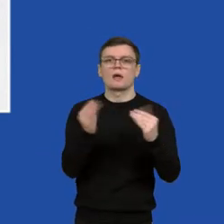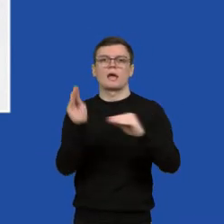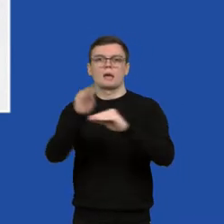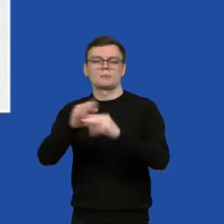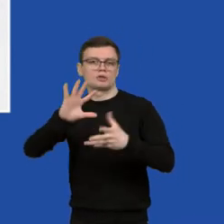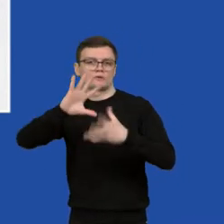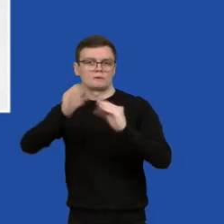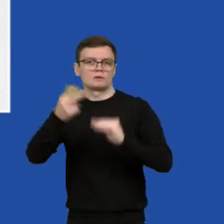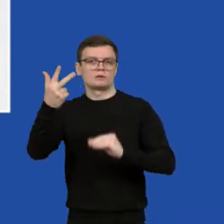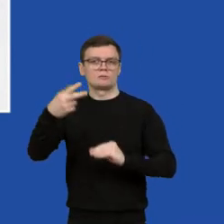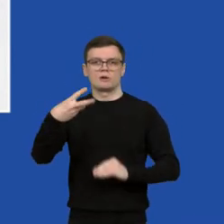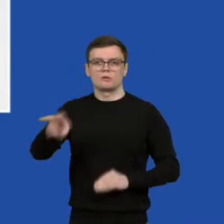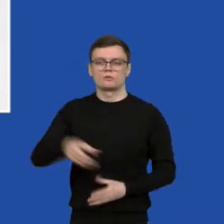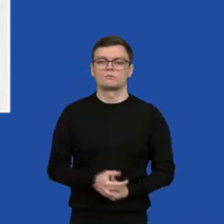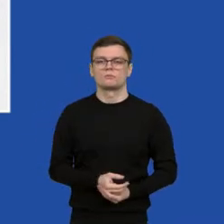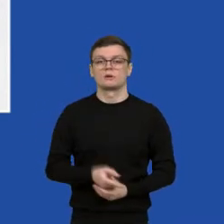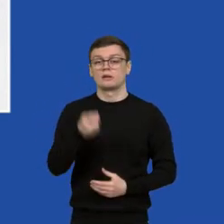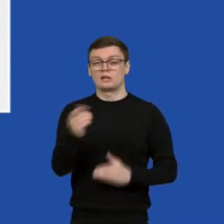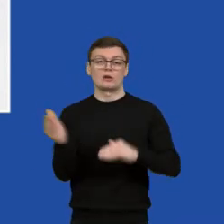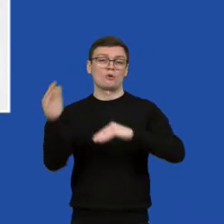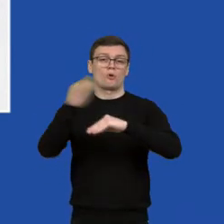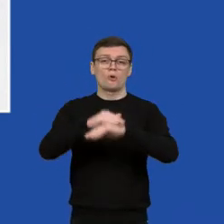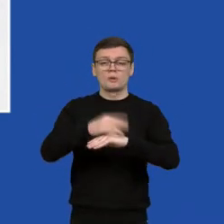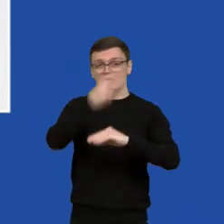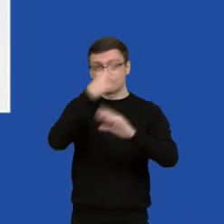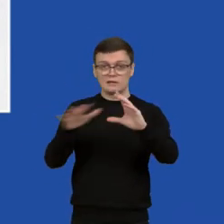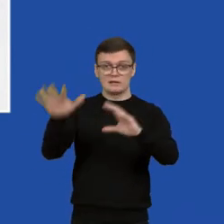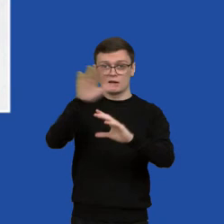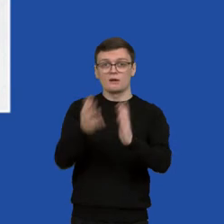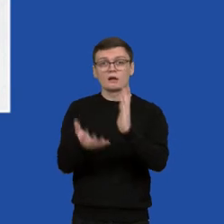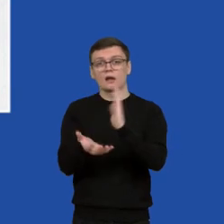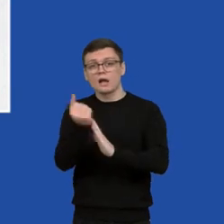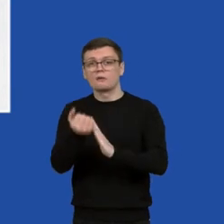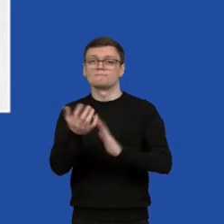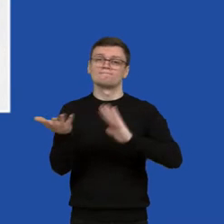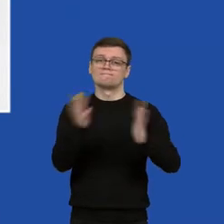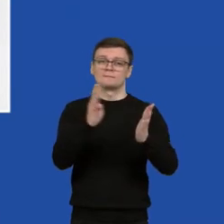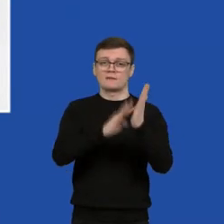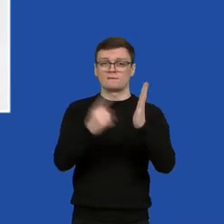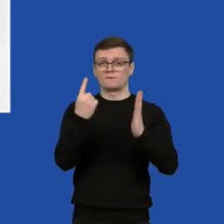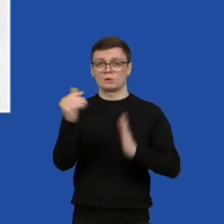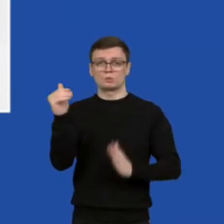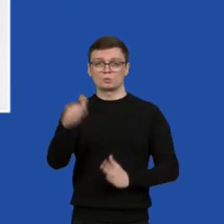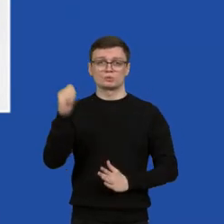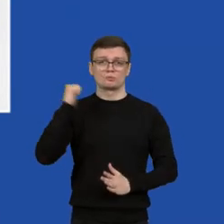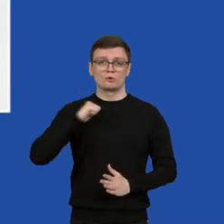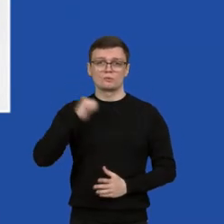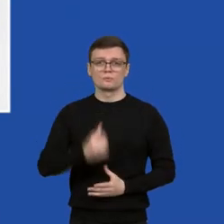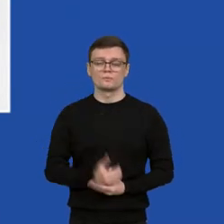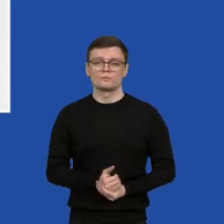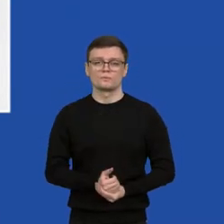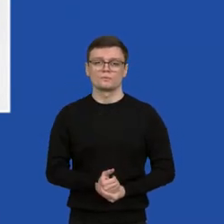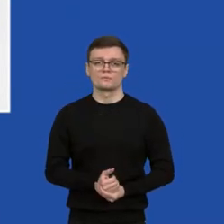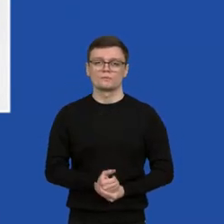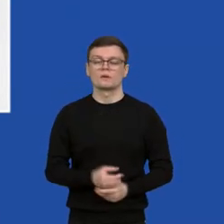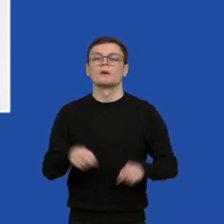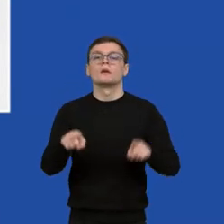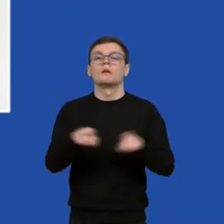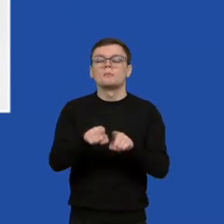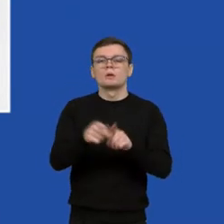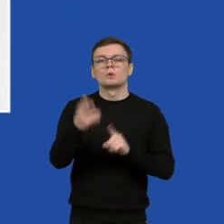Ir tokias kompensacijas šalyje gauna apie 91 tūkstantį žmonių. Taip pat nuo